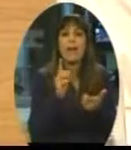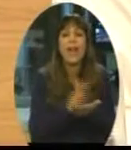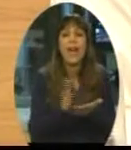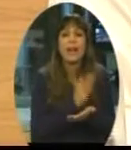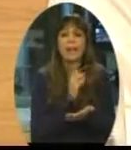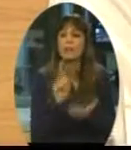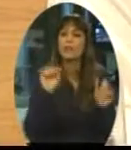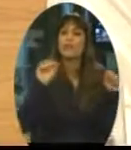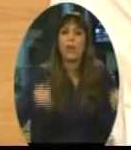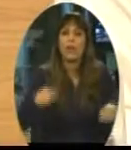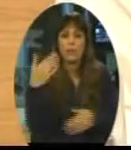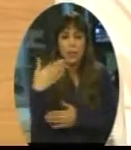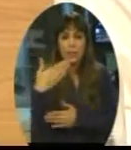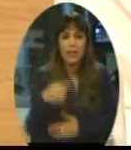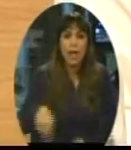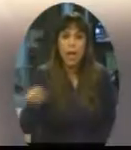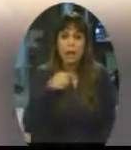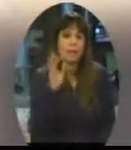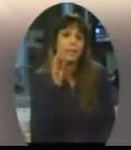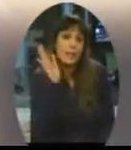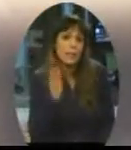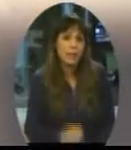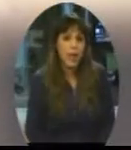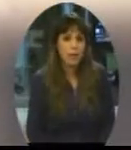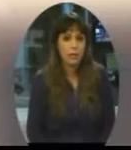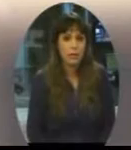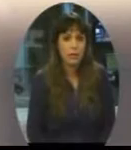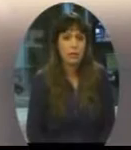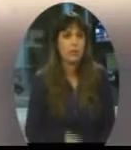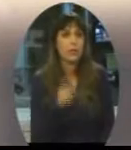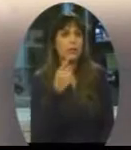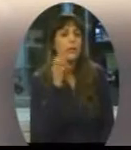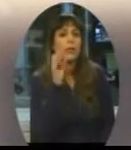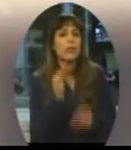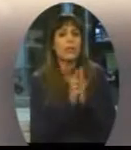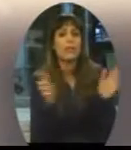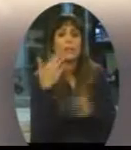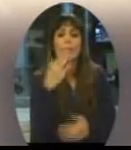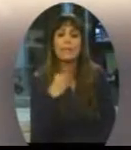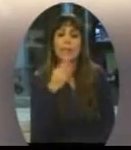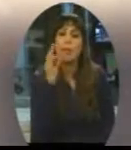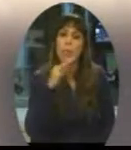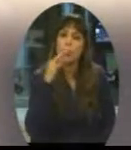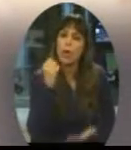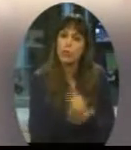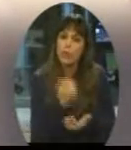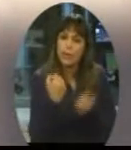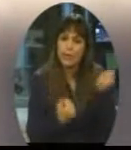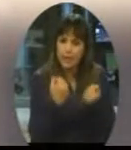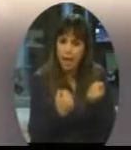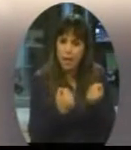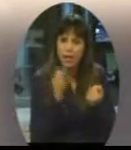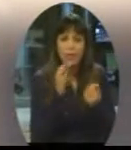ישלוט במדינה, אתם עוד צעירים מדי. גיל 17 במדינת ישראל, אני יכול להוציא רישיון נהיגה. גיל 17 במדינת ישראל,